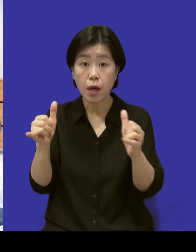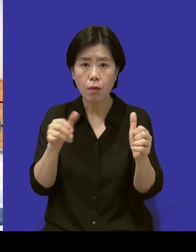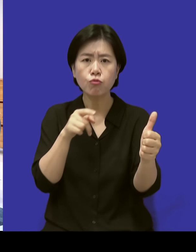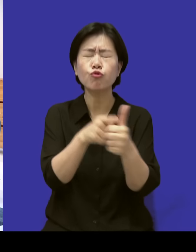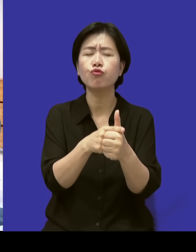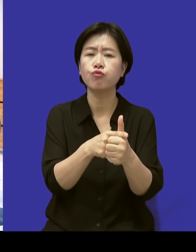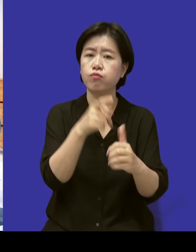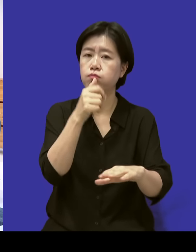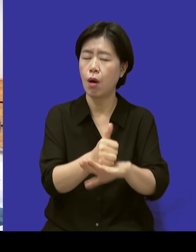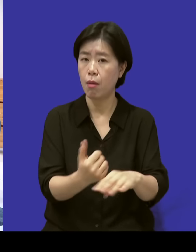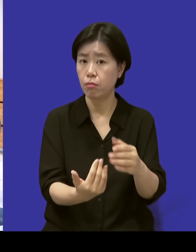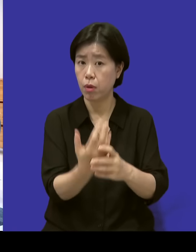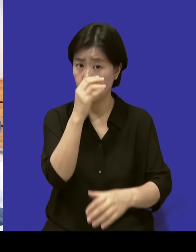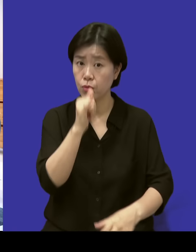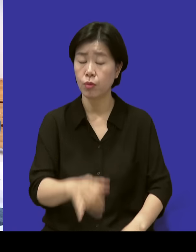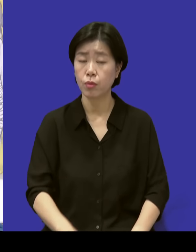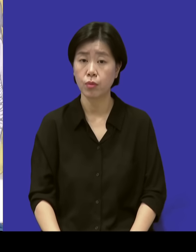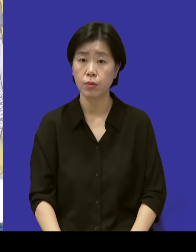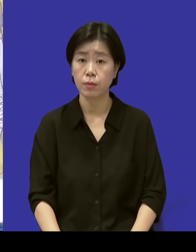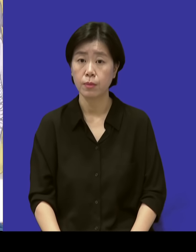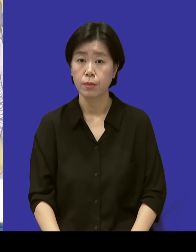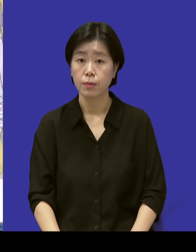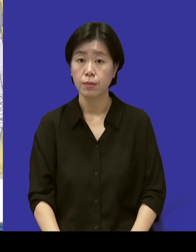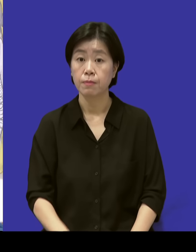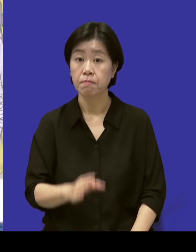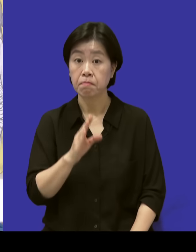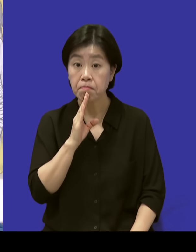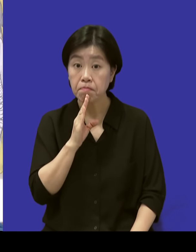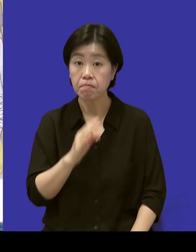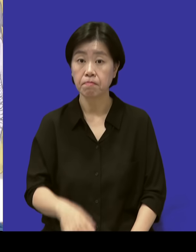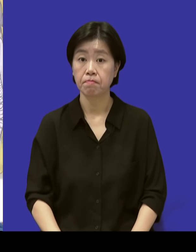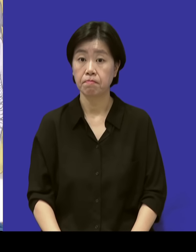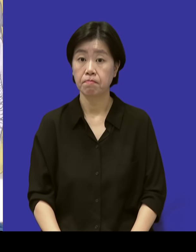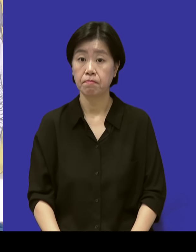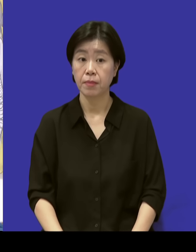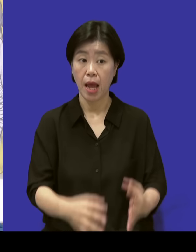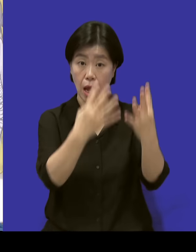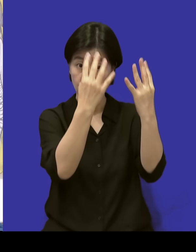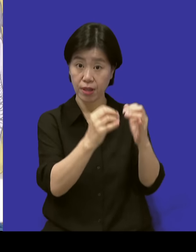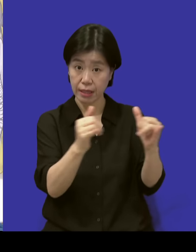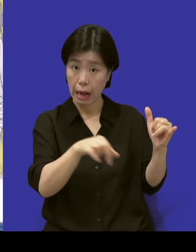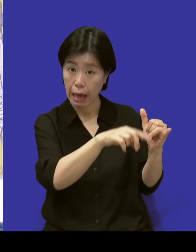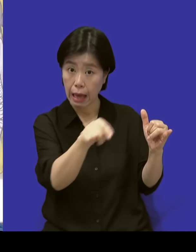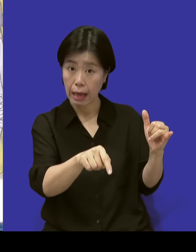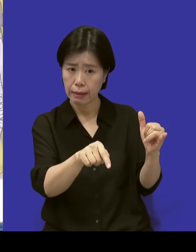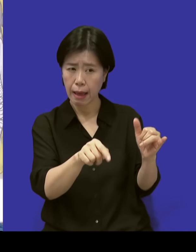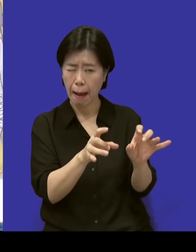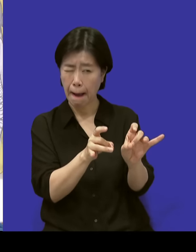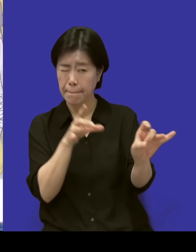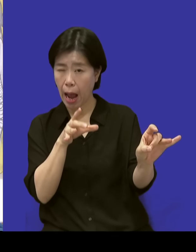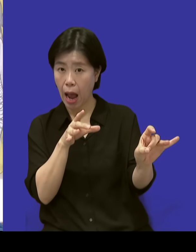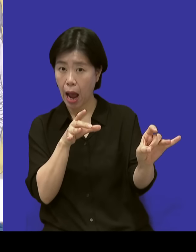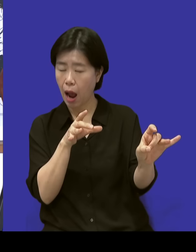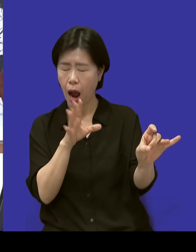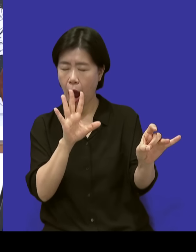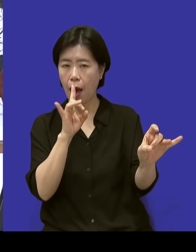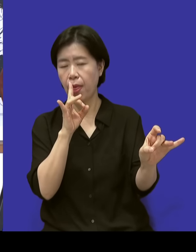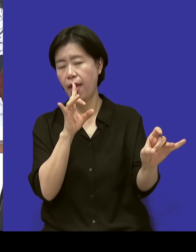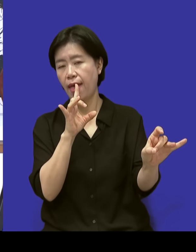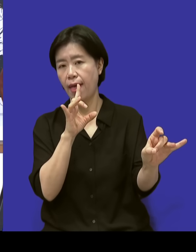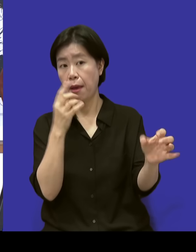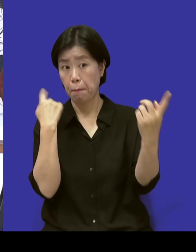있었어요. 네. 그래서 얘네들한테 일단 화살을 쏘면 안 좋아요. 그래서 화살이 대포알이 돼서 막